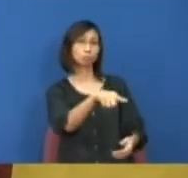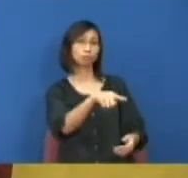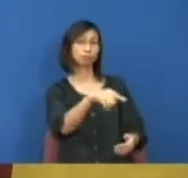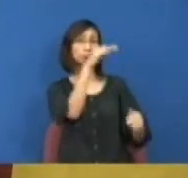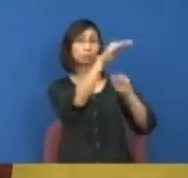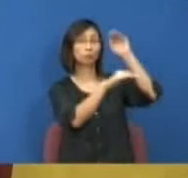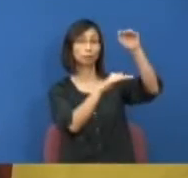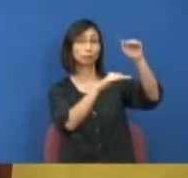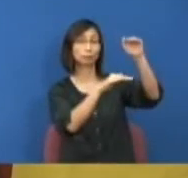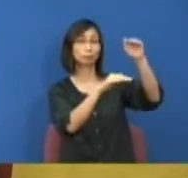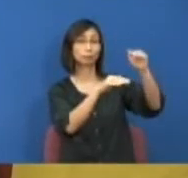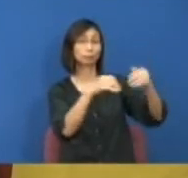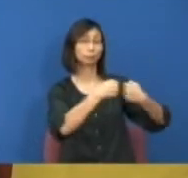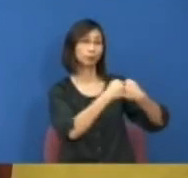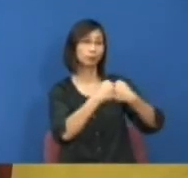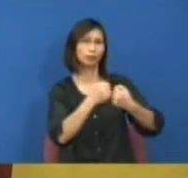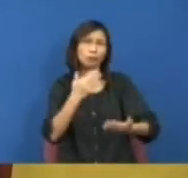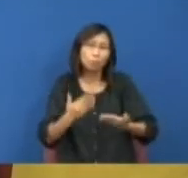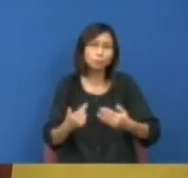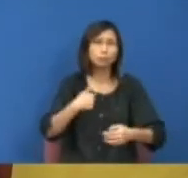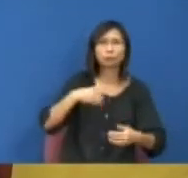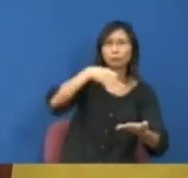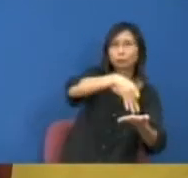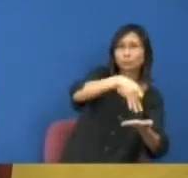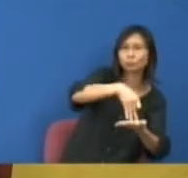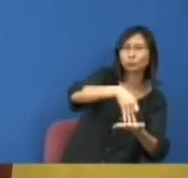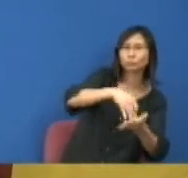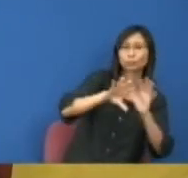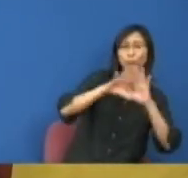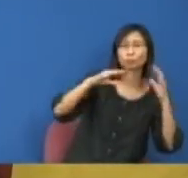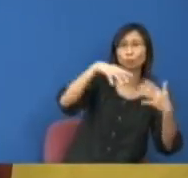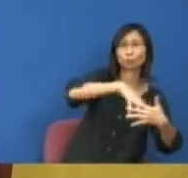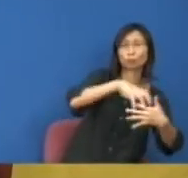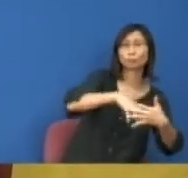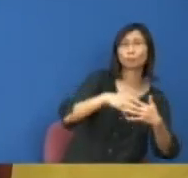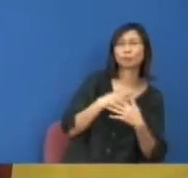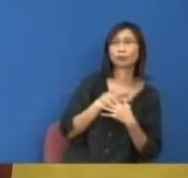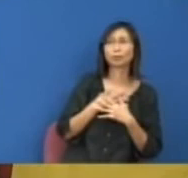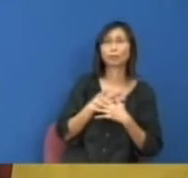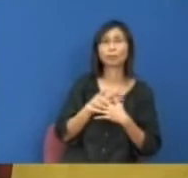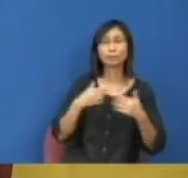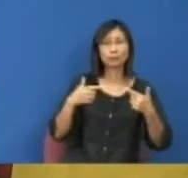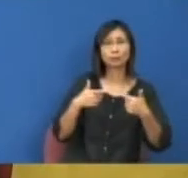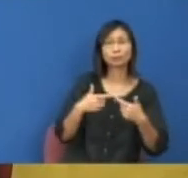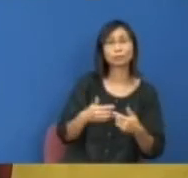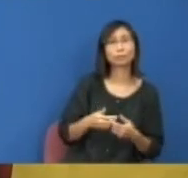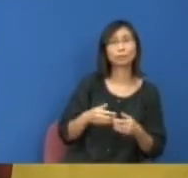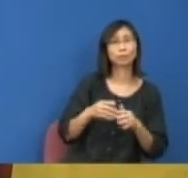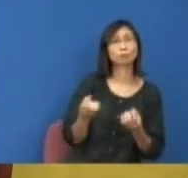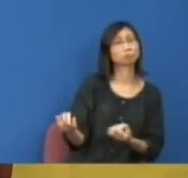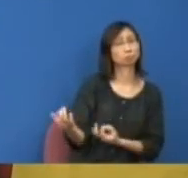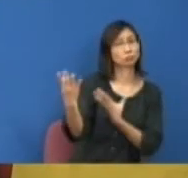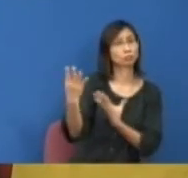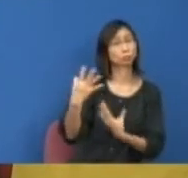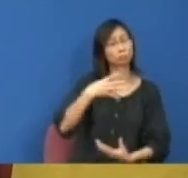係我從一個參與者角度，參與者角度裏邊，佢有一種認同感，佢有一種意識，佢就有一種醒覺，而